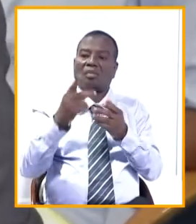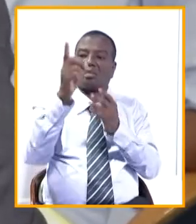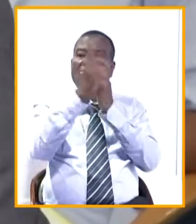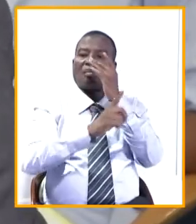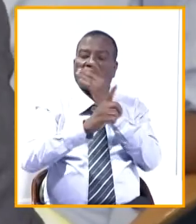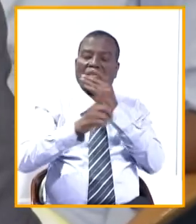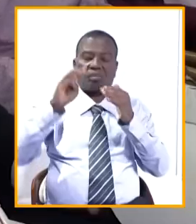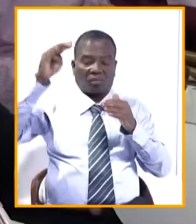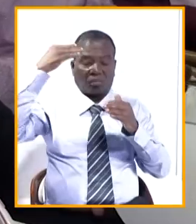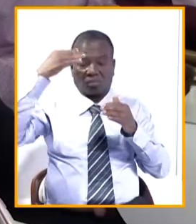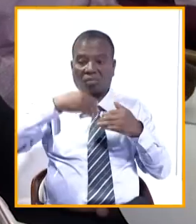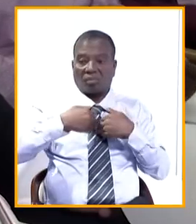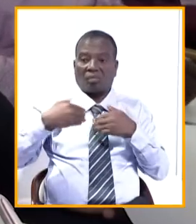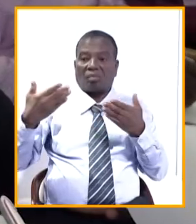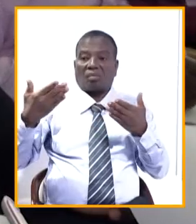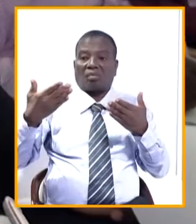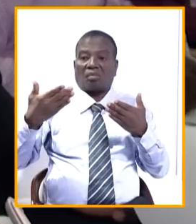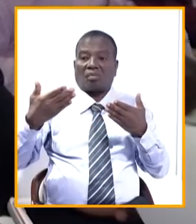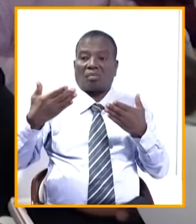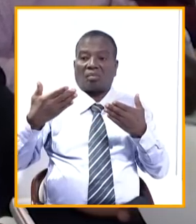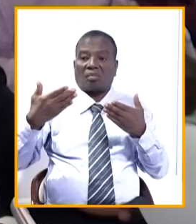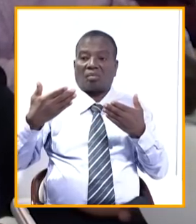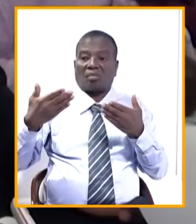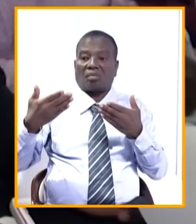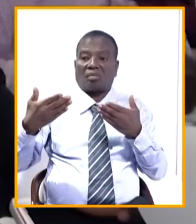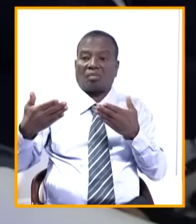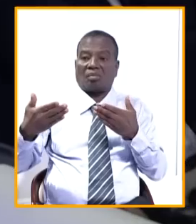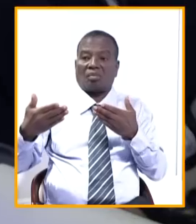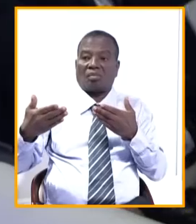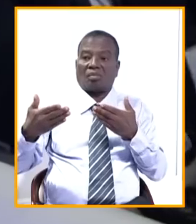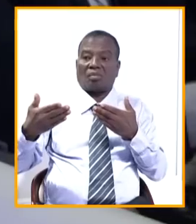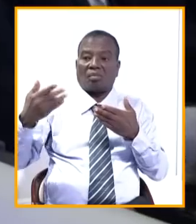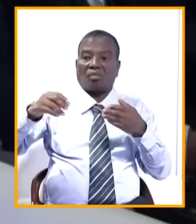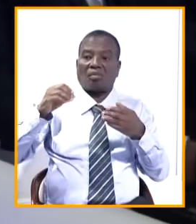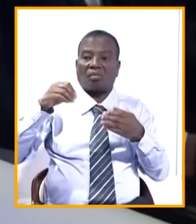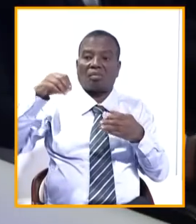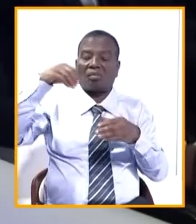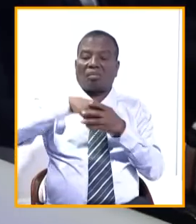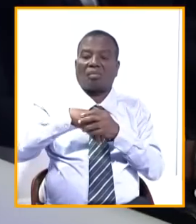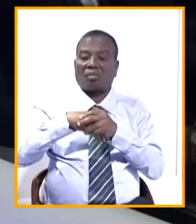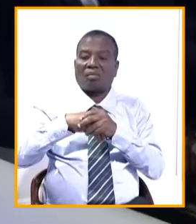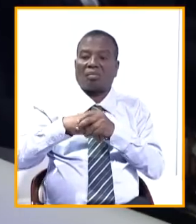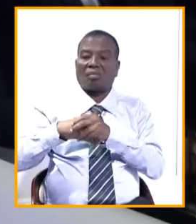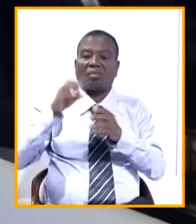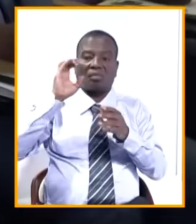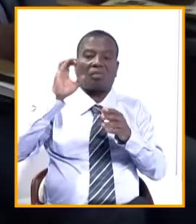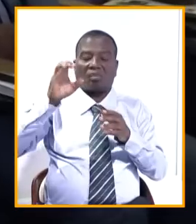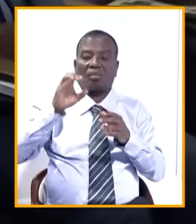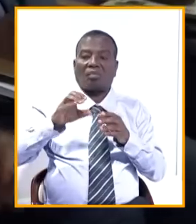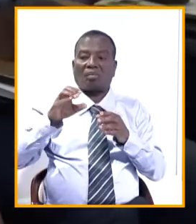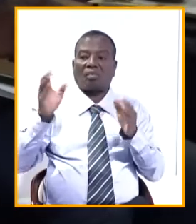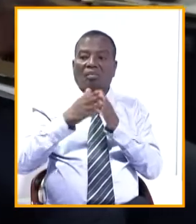ont effectivement recouru à cette plateforme digitale pour leurs déplacements à l'extérieur, notamment dans le cadre de conférences,